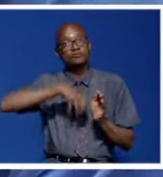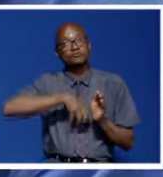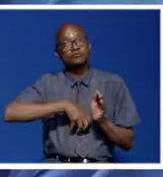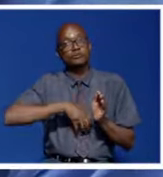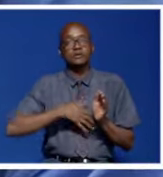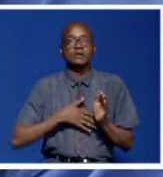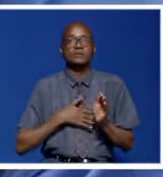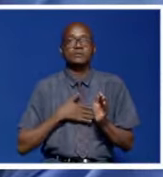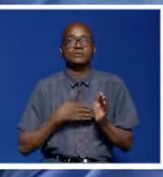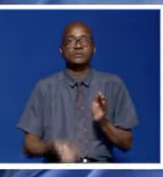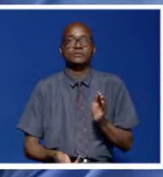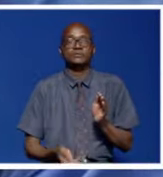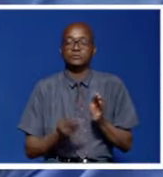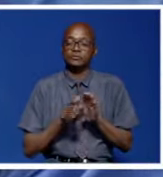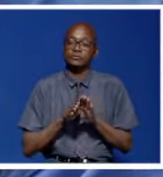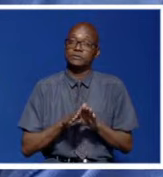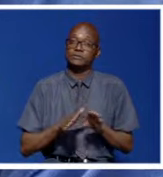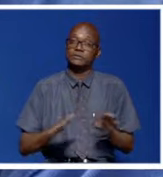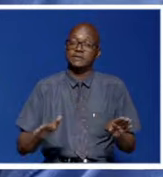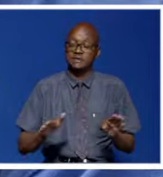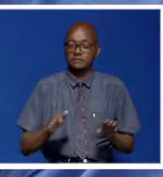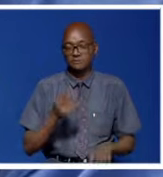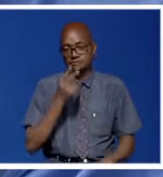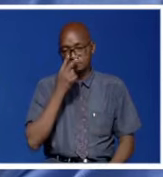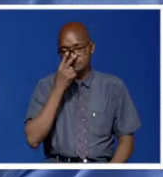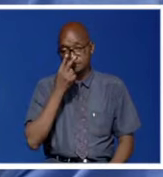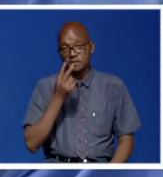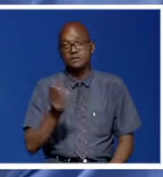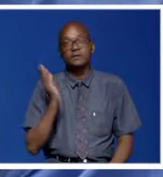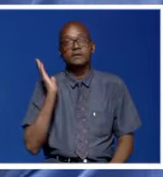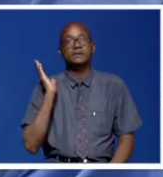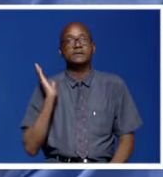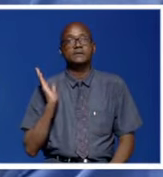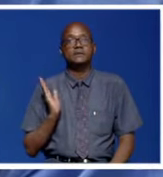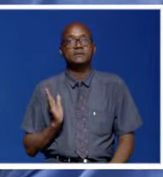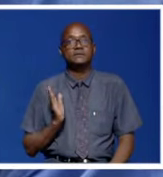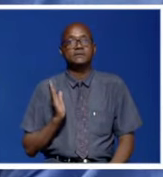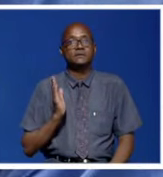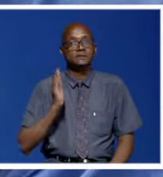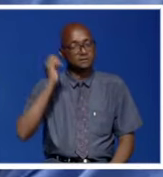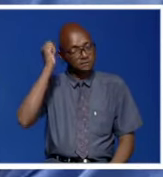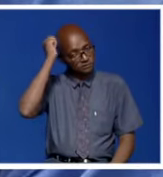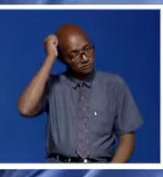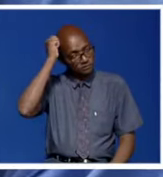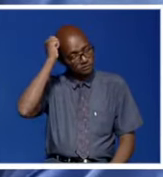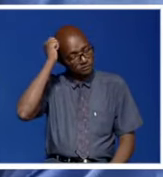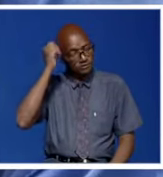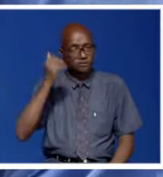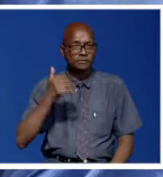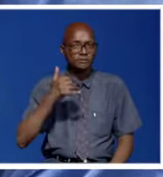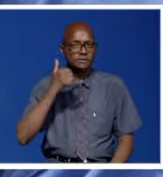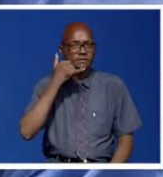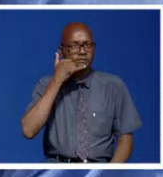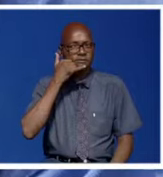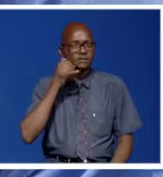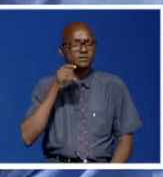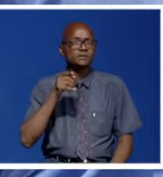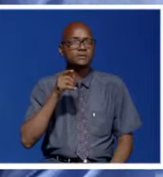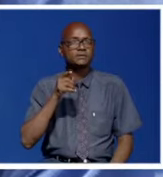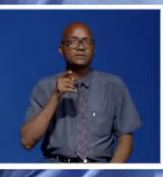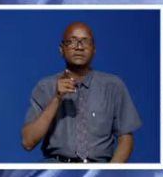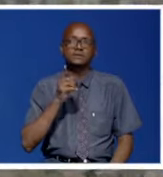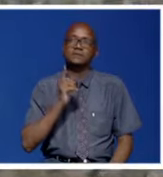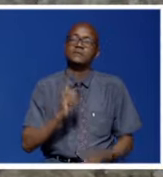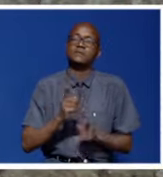humu ndo salama ya unayoniona hivi. Nina kumbukumbu hata ukinipigia simu kwamba nakumbuka kuna